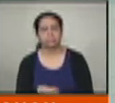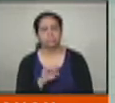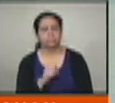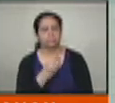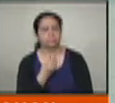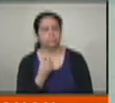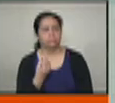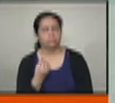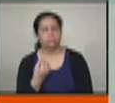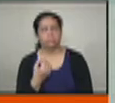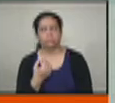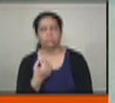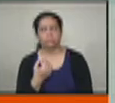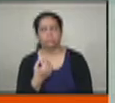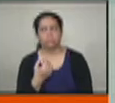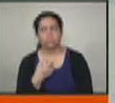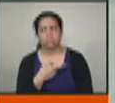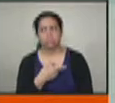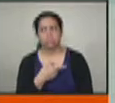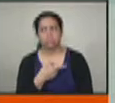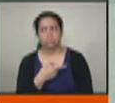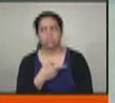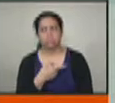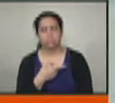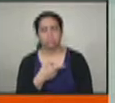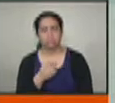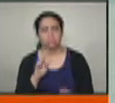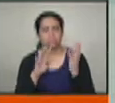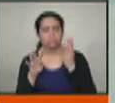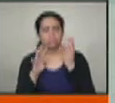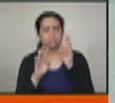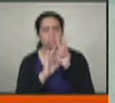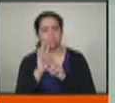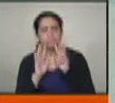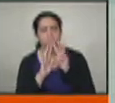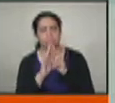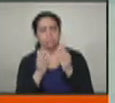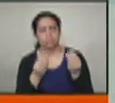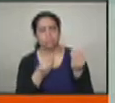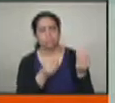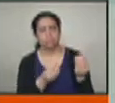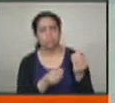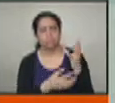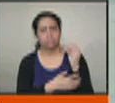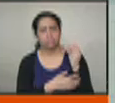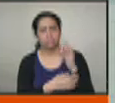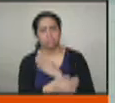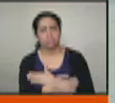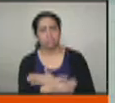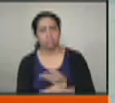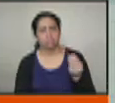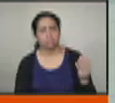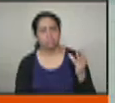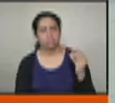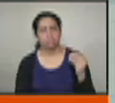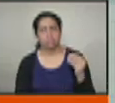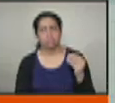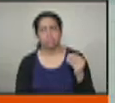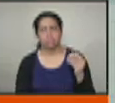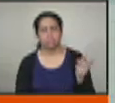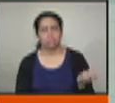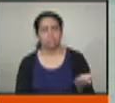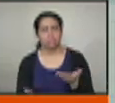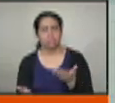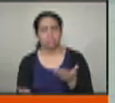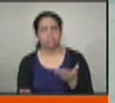po, ang ginawa nga po nung uploader ng video, binigyan daw po ng 50 yung anak ko. Nasabi, dali